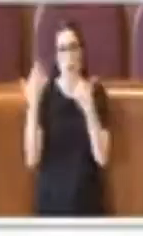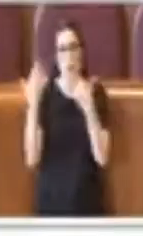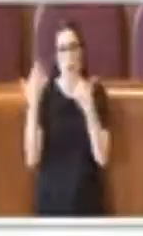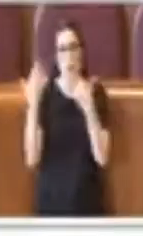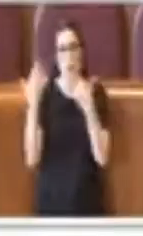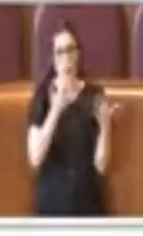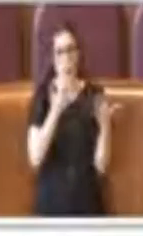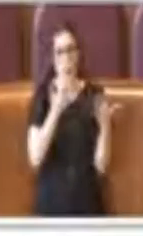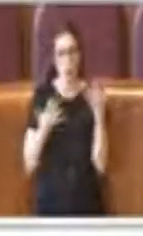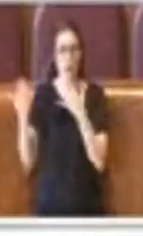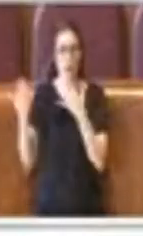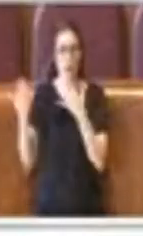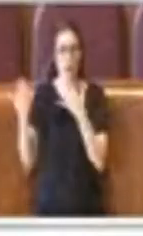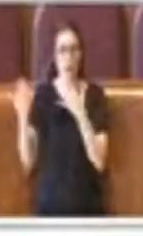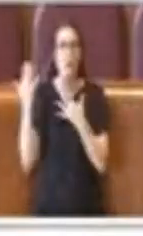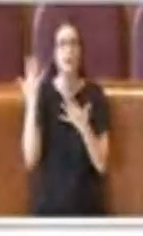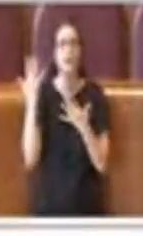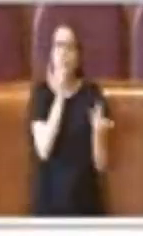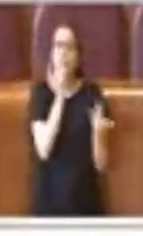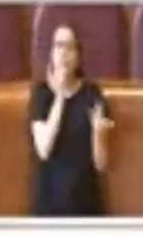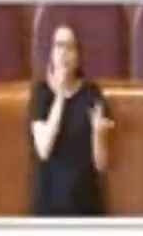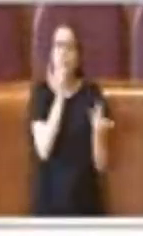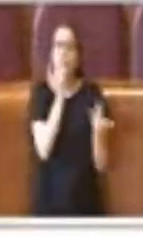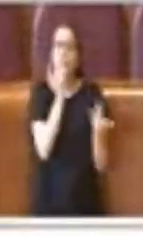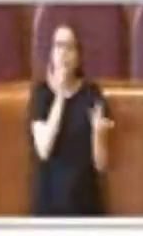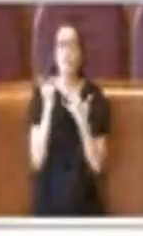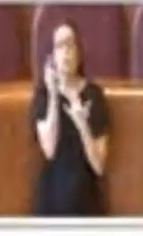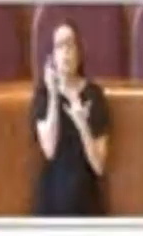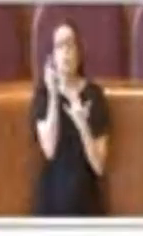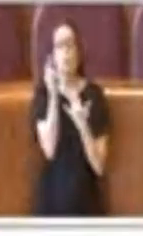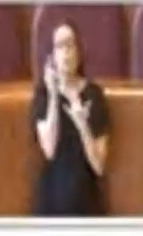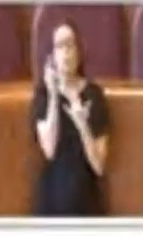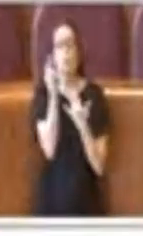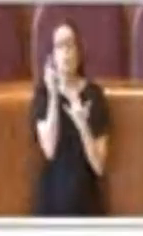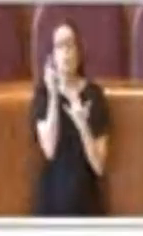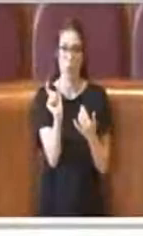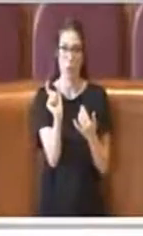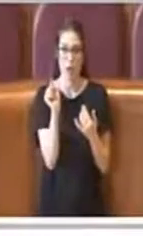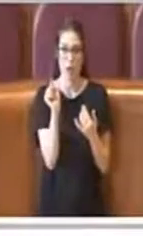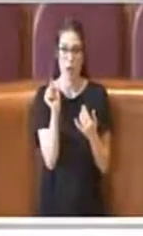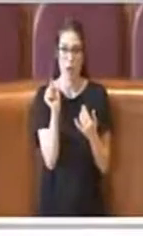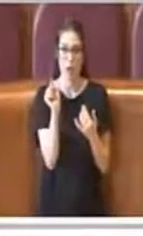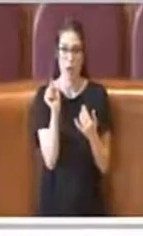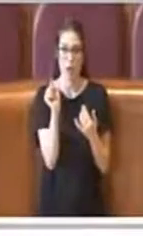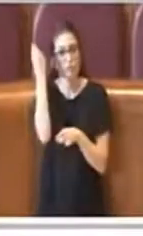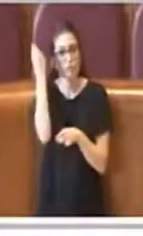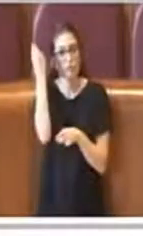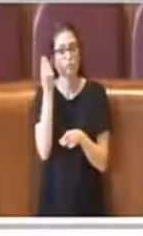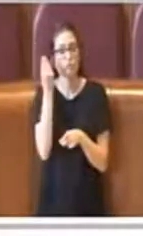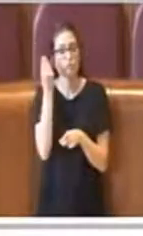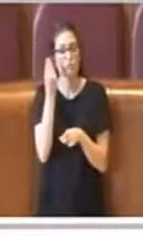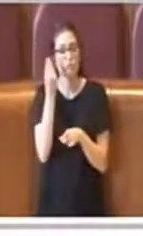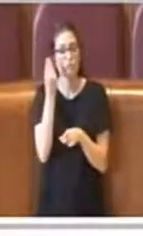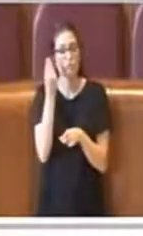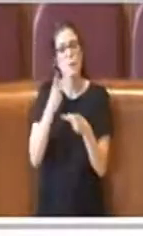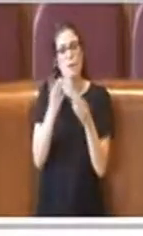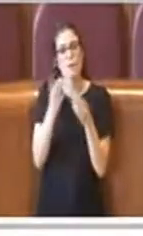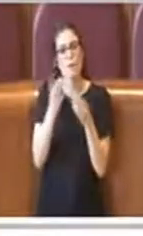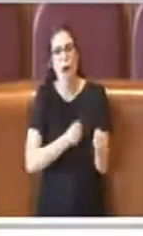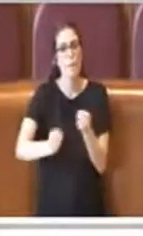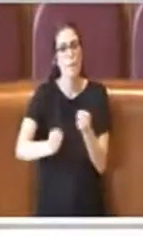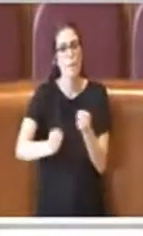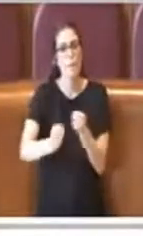su un particolare. Dovremmo pensare e immedesimarci per un